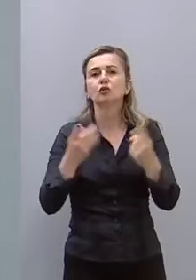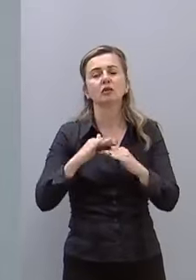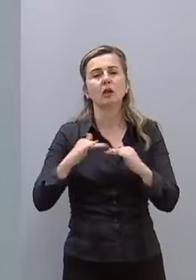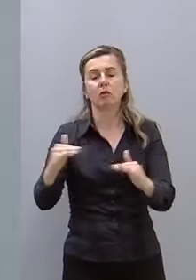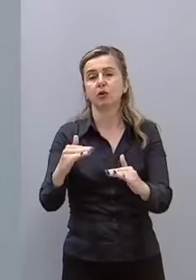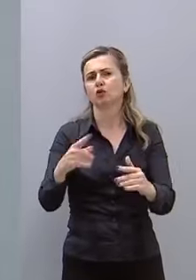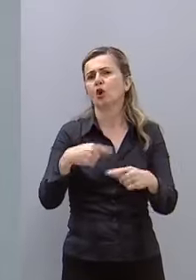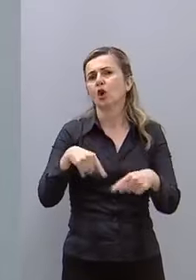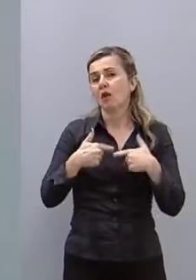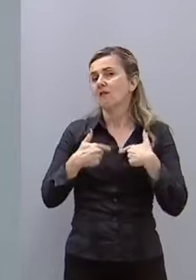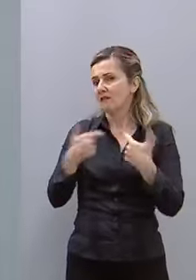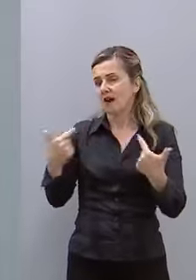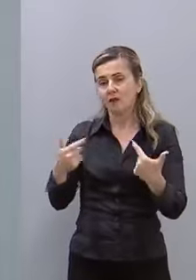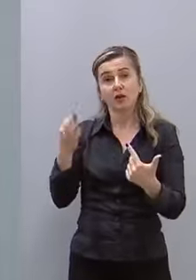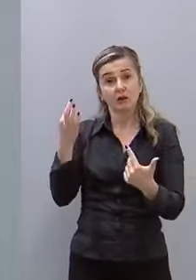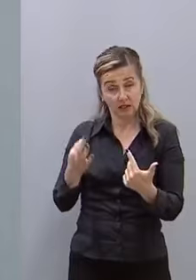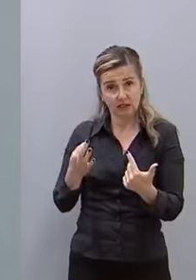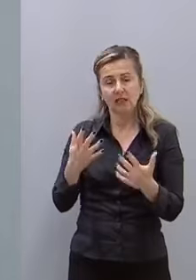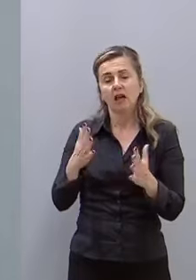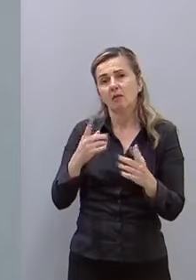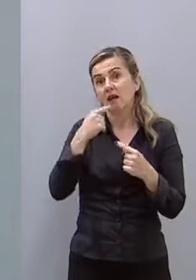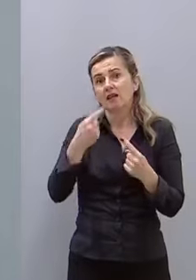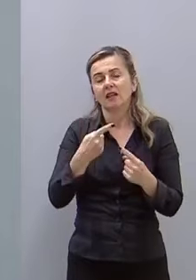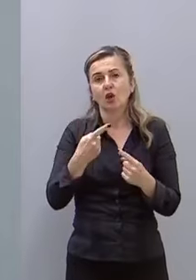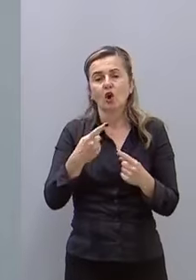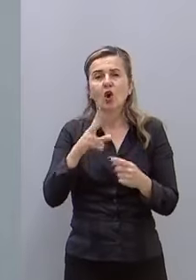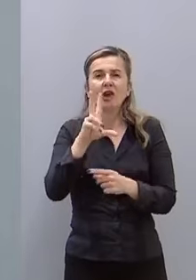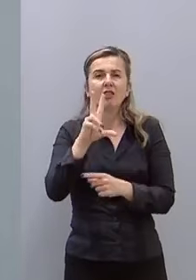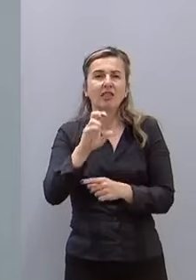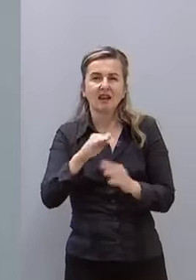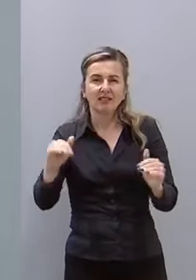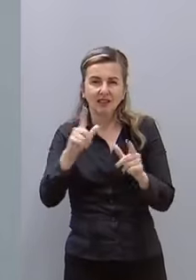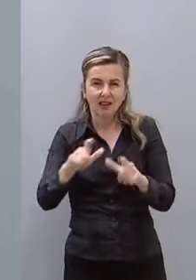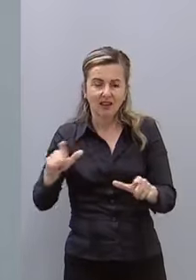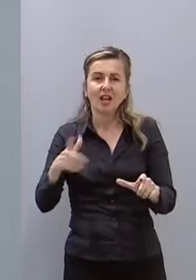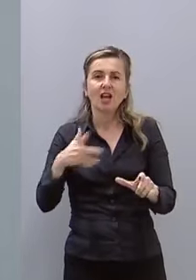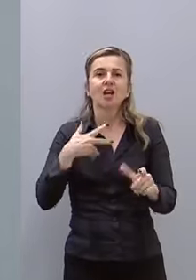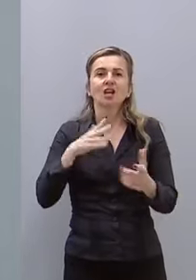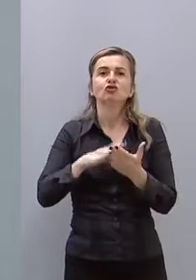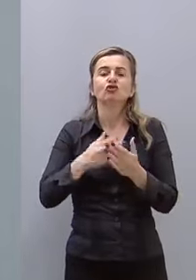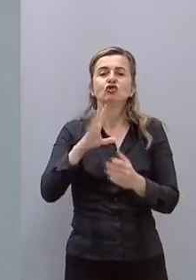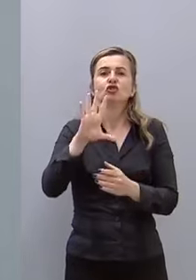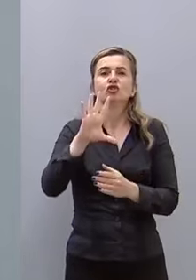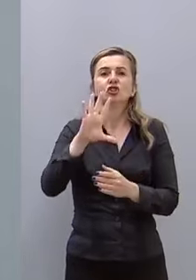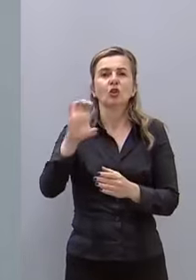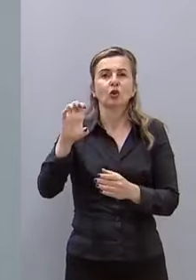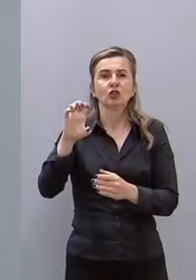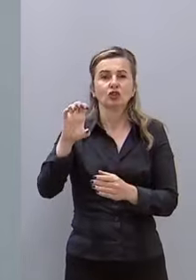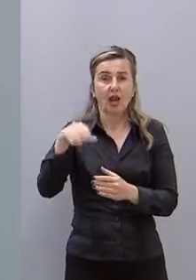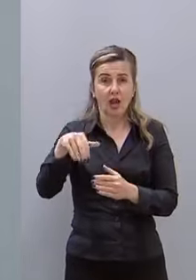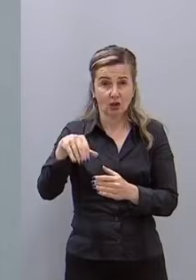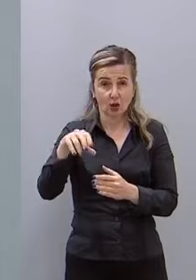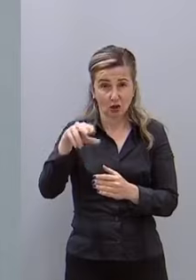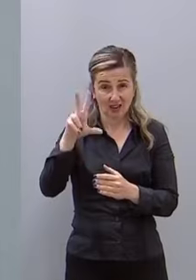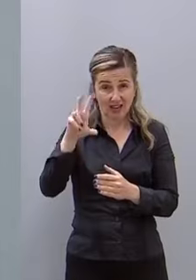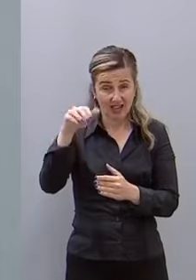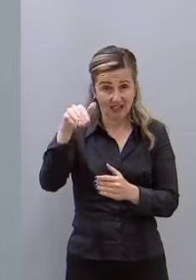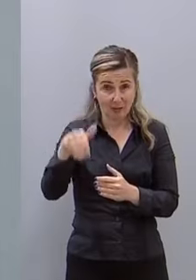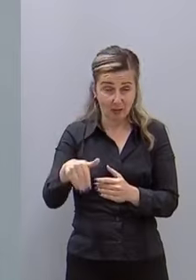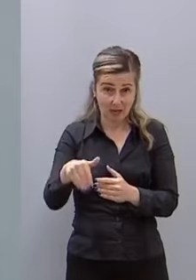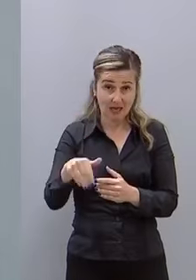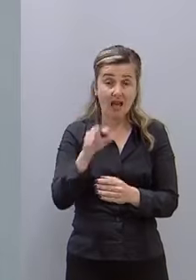questo dico solo che i trentini sono 530 mila i trentini e i tamponi al